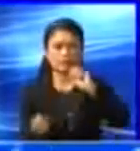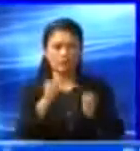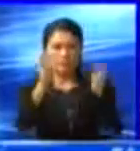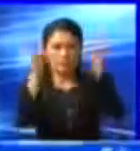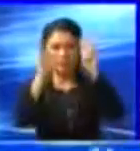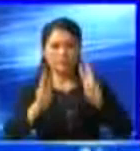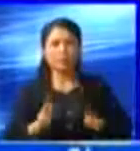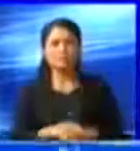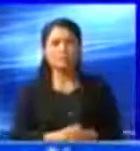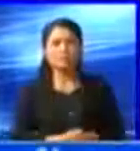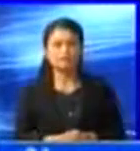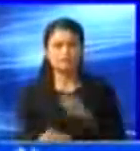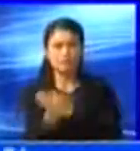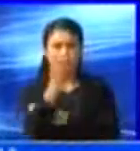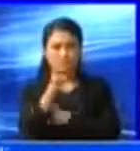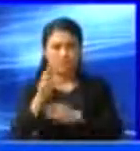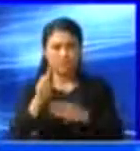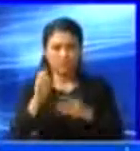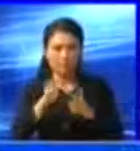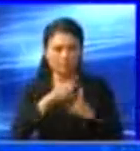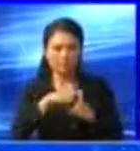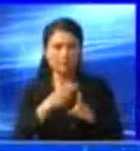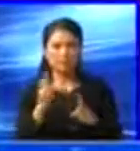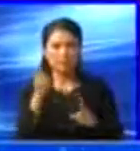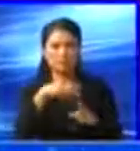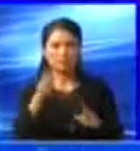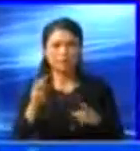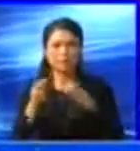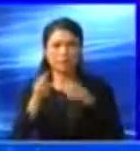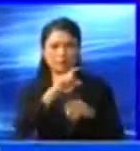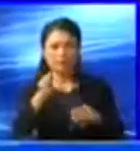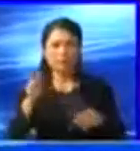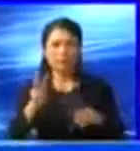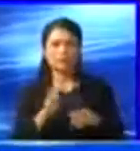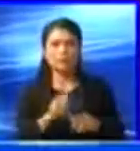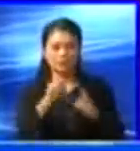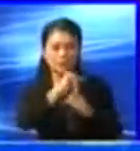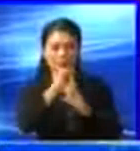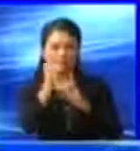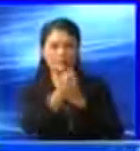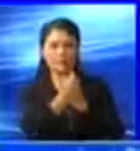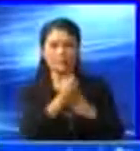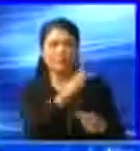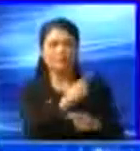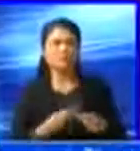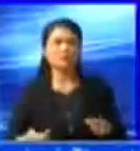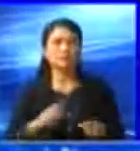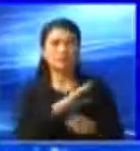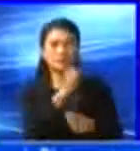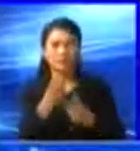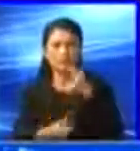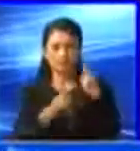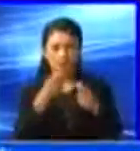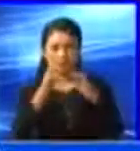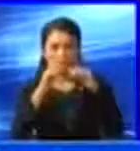កាសធាតុប្រាប់ថ្ងៃទី20ខែសីហាឆ្នាំ2013នៅក្រុងសៀមរាបក្រសួងបរិស្ថាននៃប្រទេសជាតិកម្ពុជាបានបើកដំណើរការកិច្ច